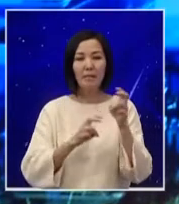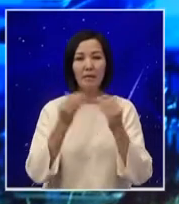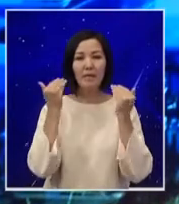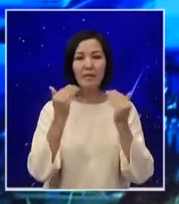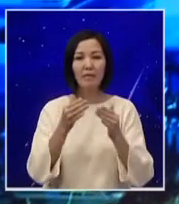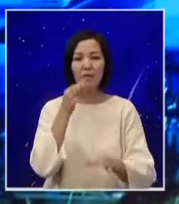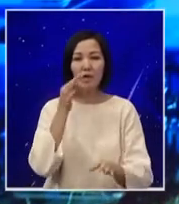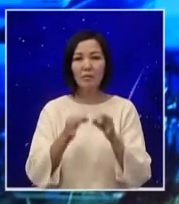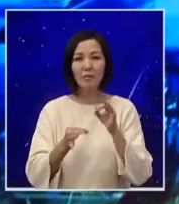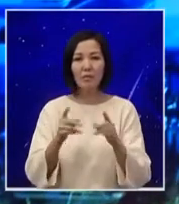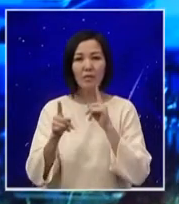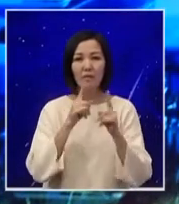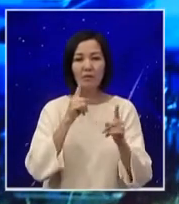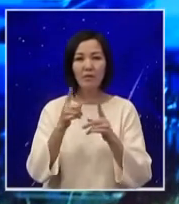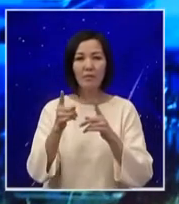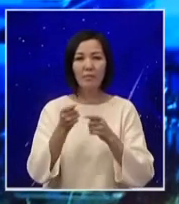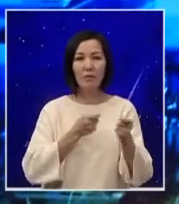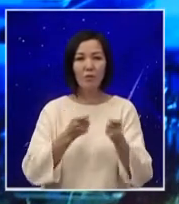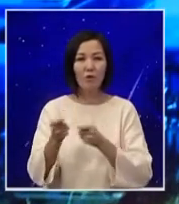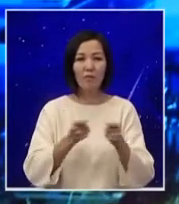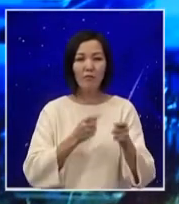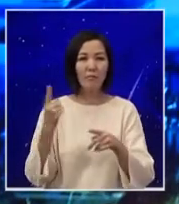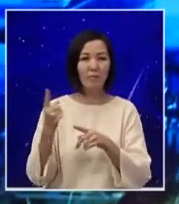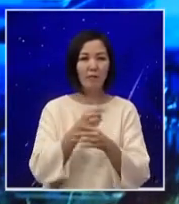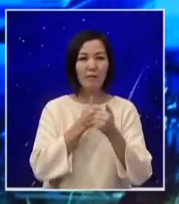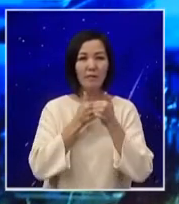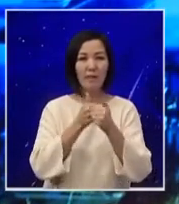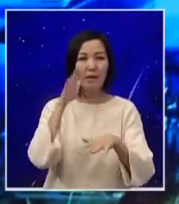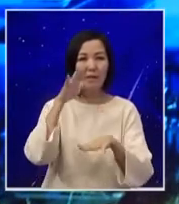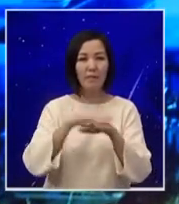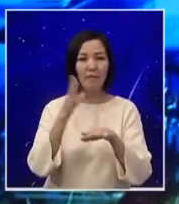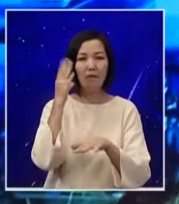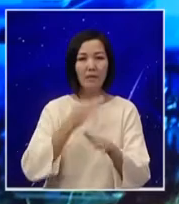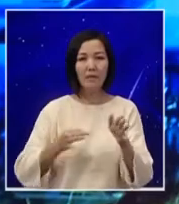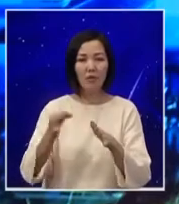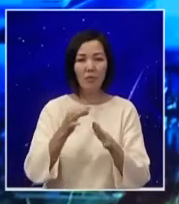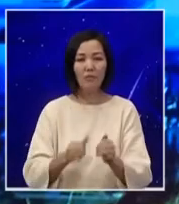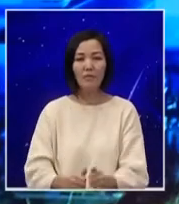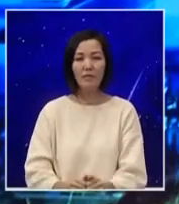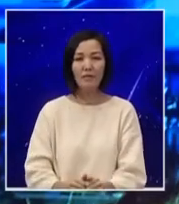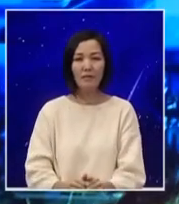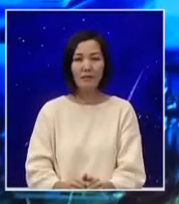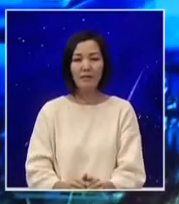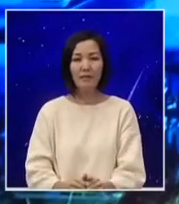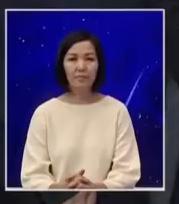обсудили на селекторном совещании под председательством первого заместителя акима алматинской области